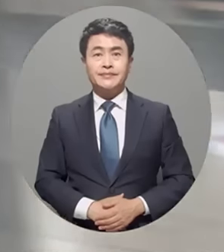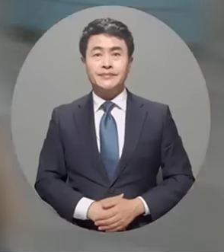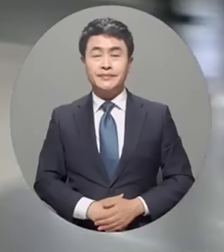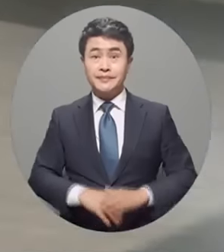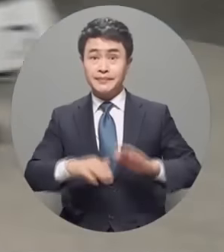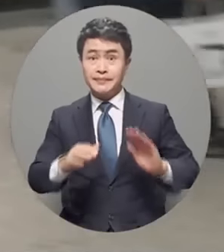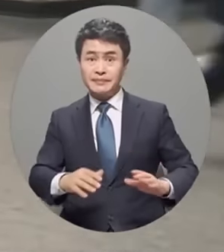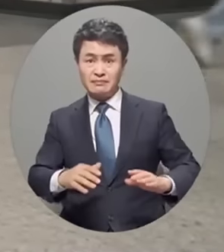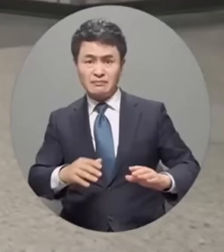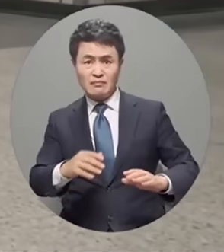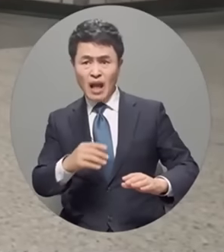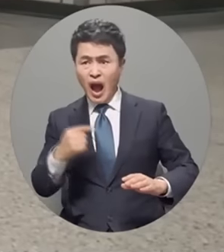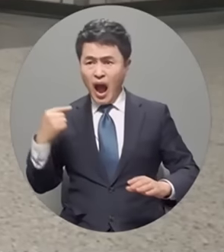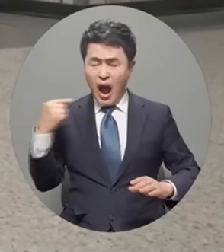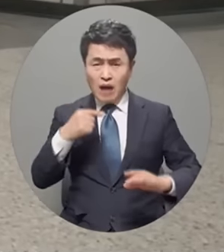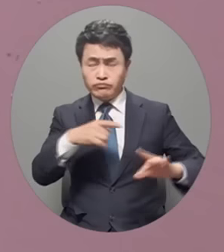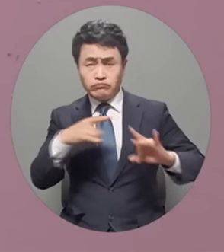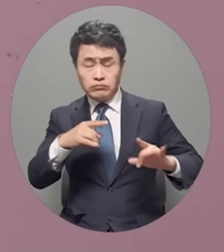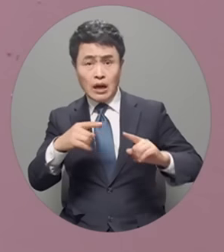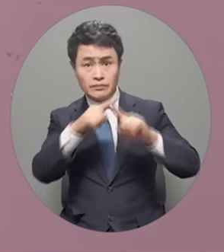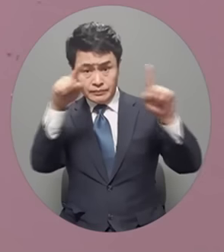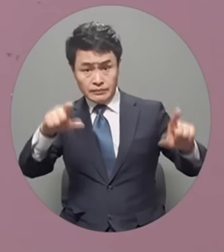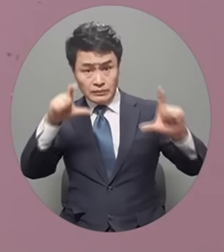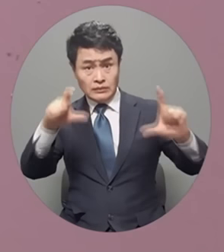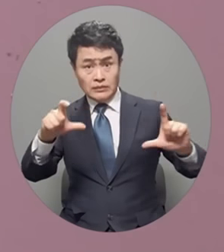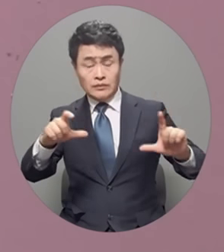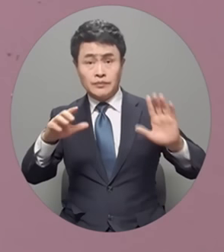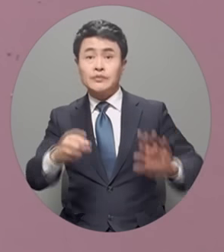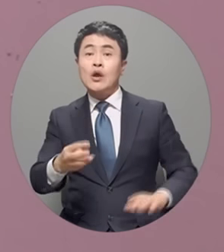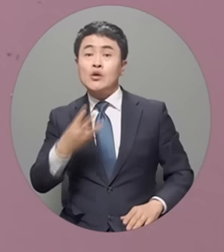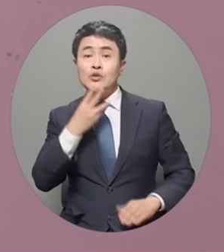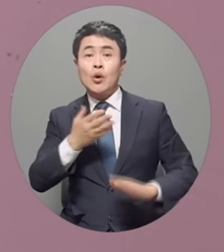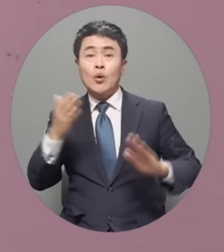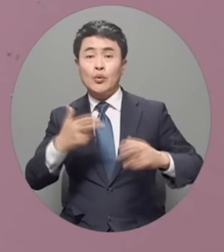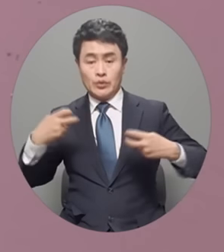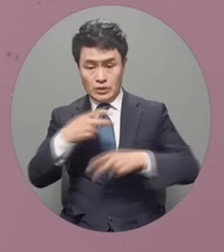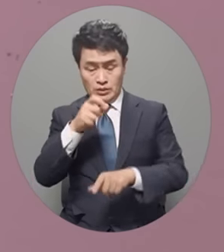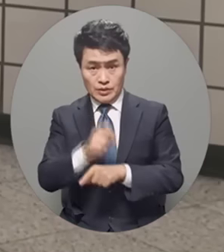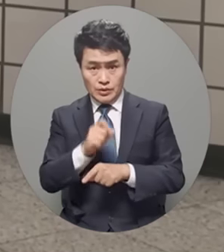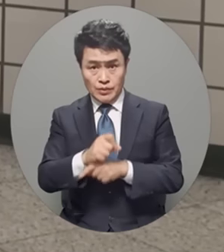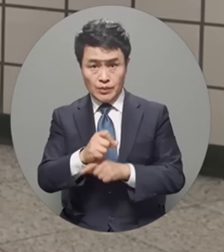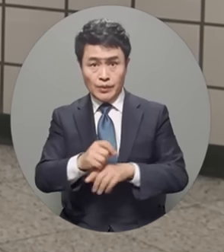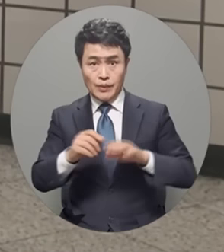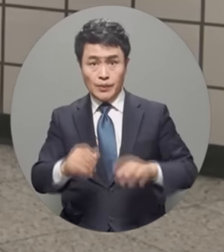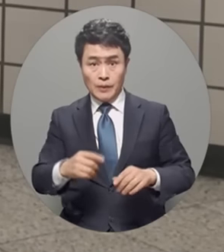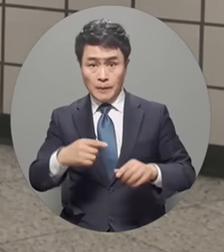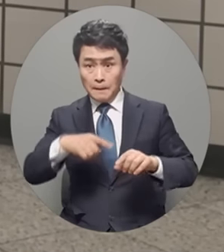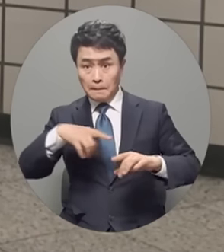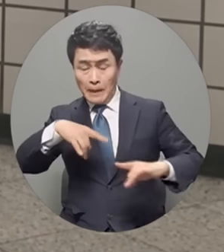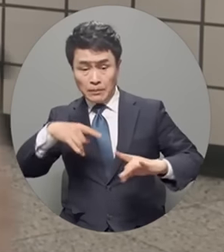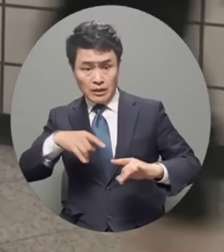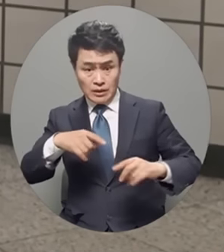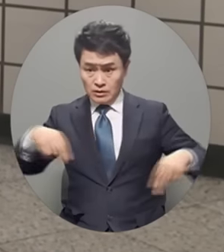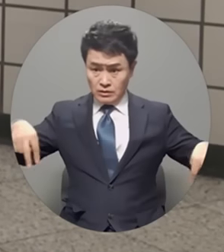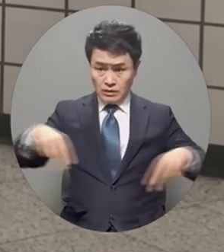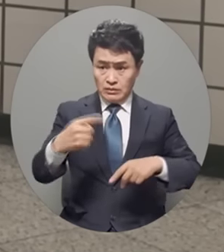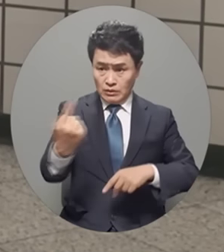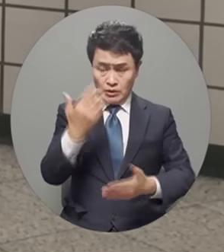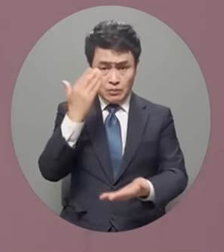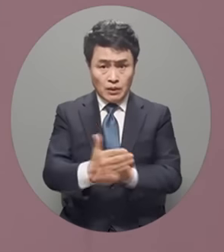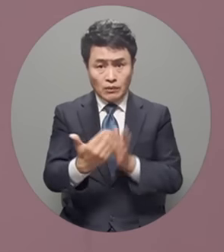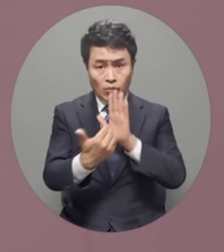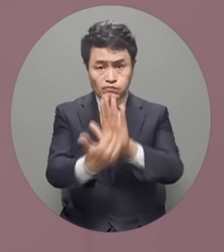고압 전기 경고라는 문구가 붙은 문 앞에서 서울교통공사 직원들이 경광봉을 들고 지나가는 시민들이 접근하지